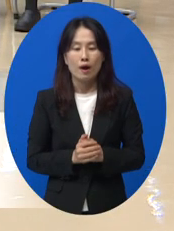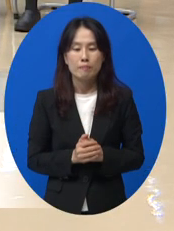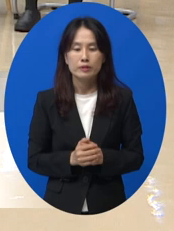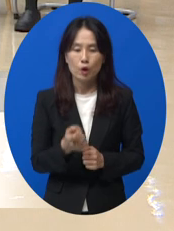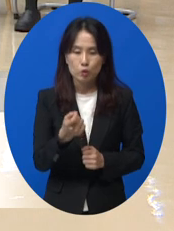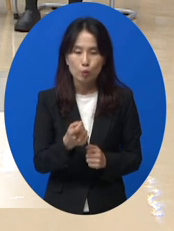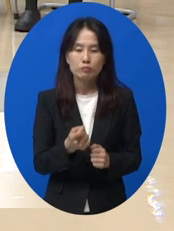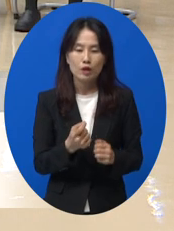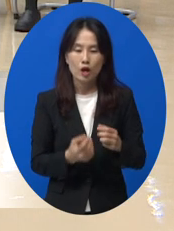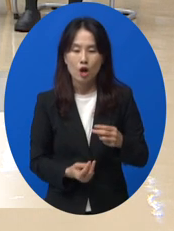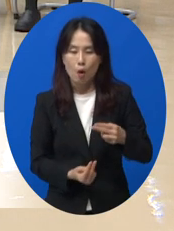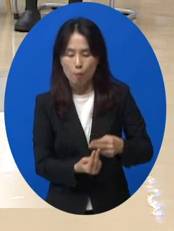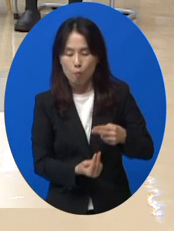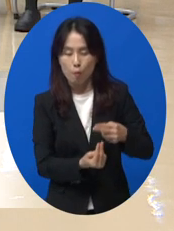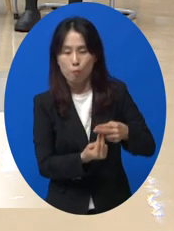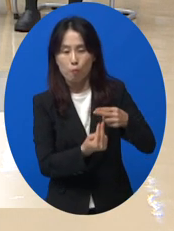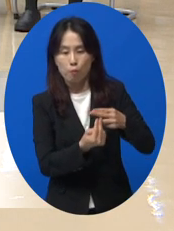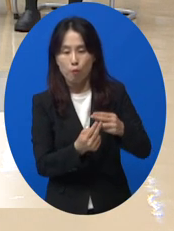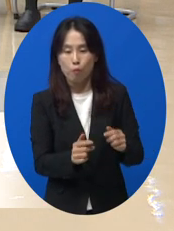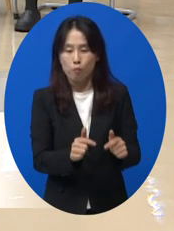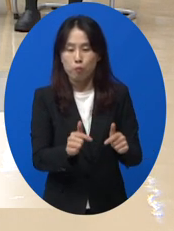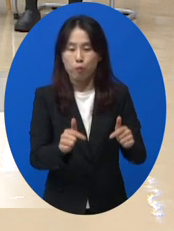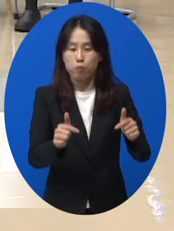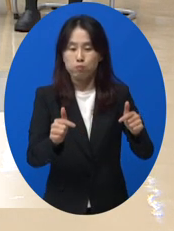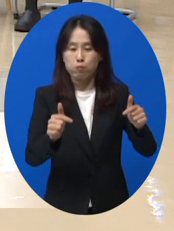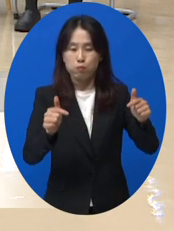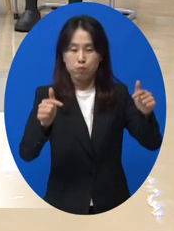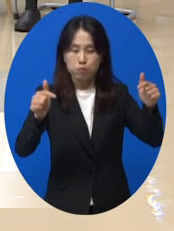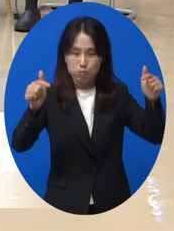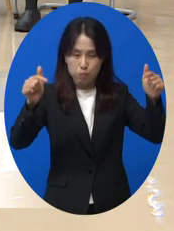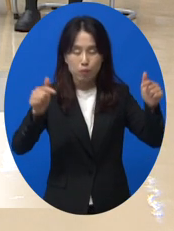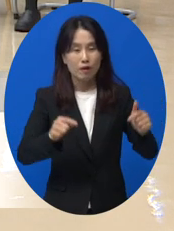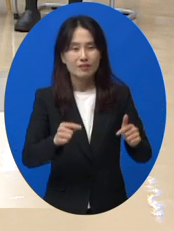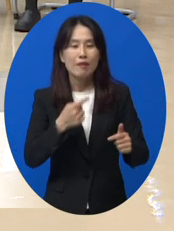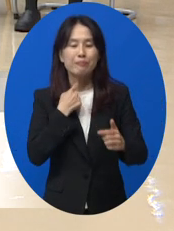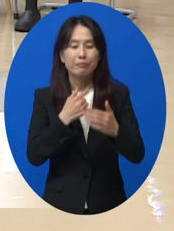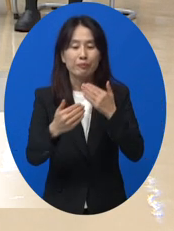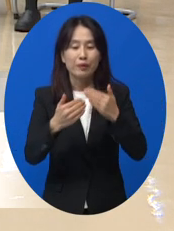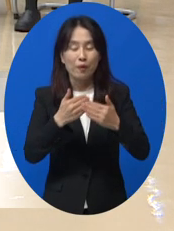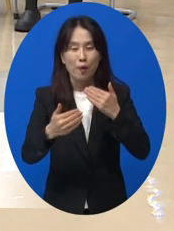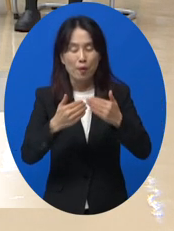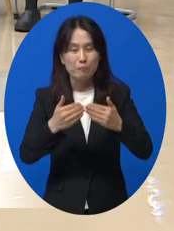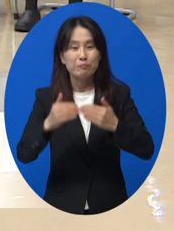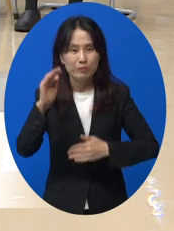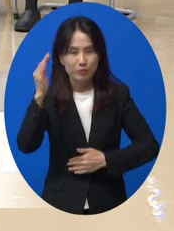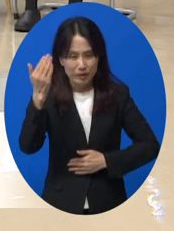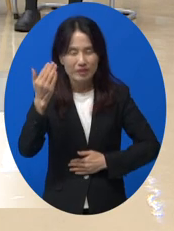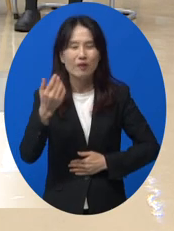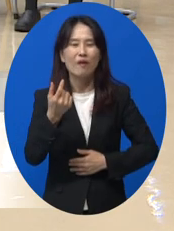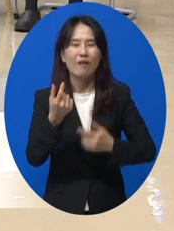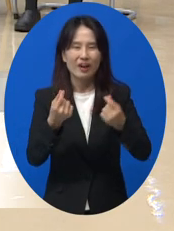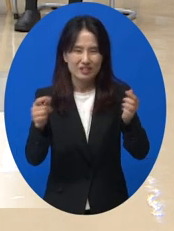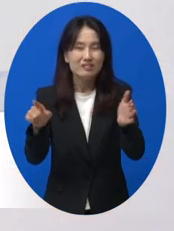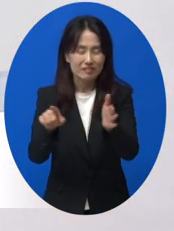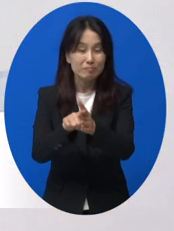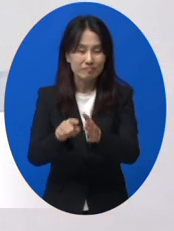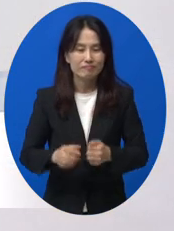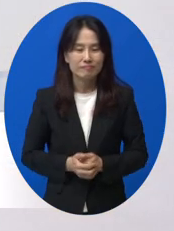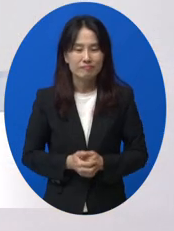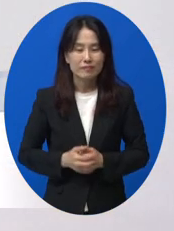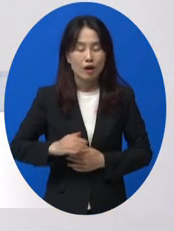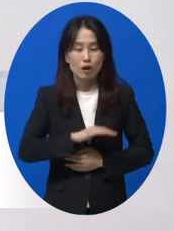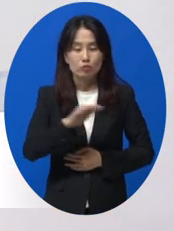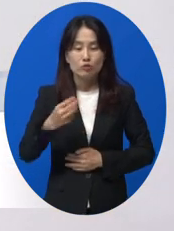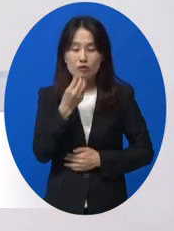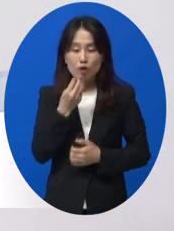이제 조금씩 더 그것이 증식되고 커나가고 하는 그런 경험을 저는 하게 될 거라고 믿어요. 우리